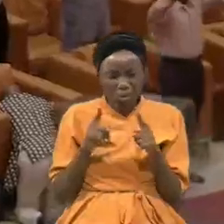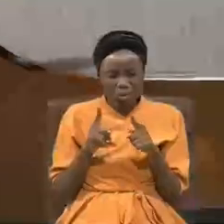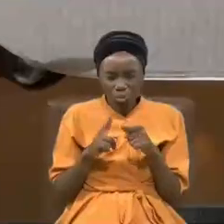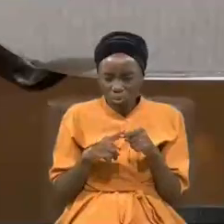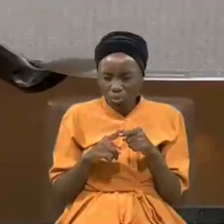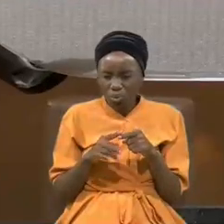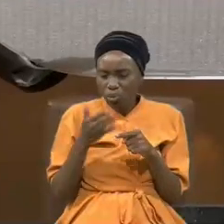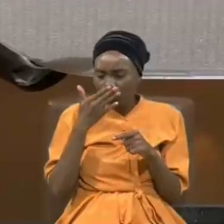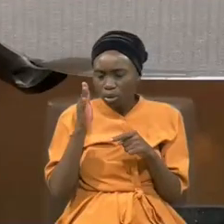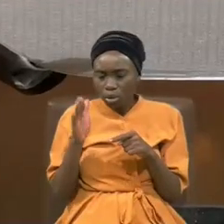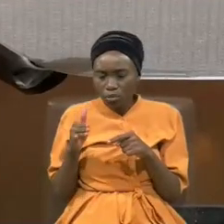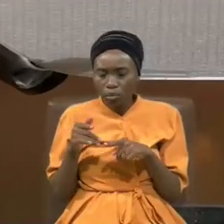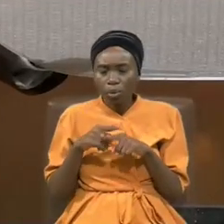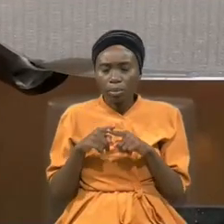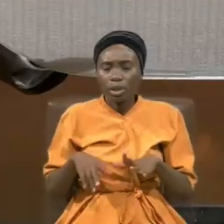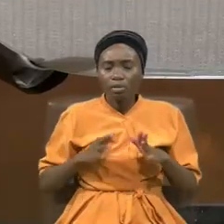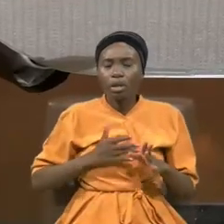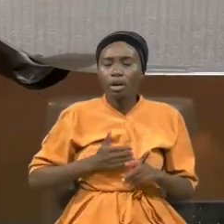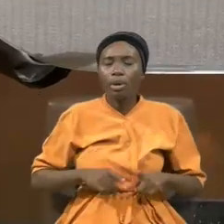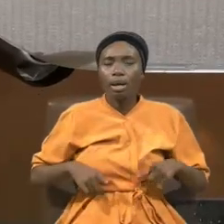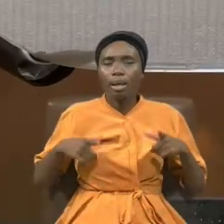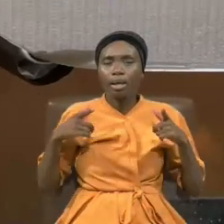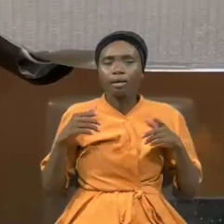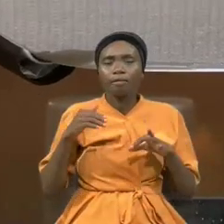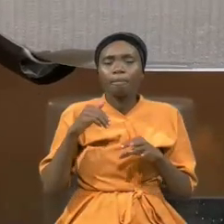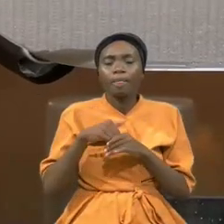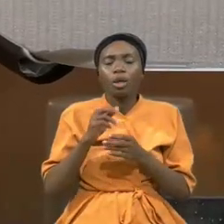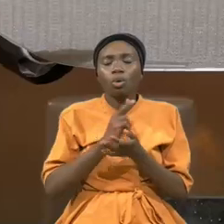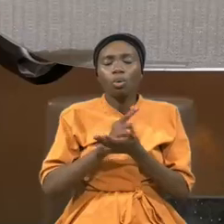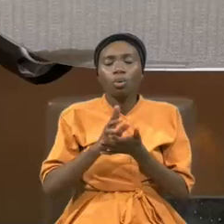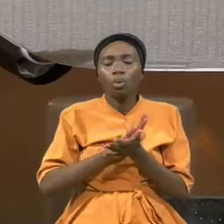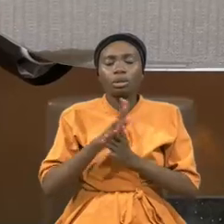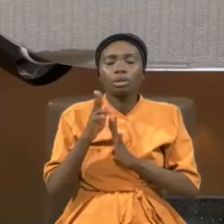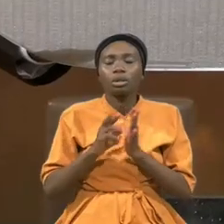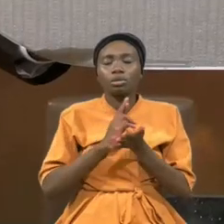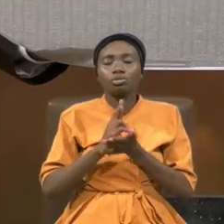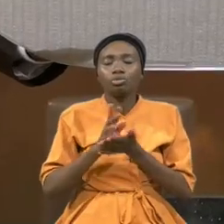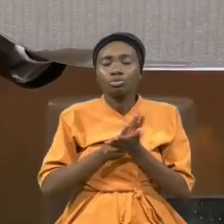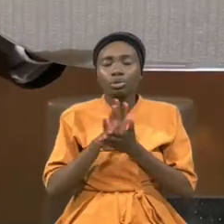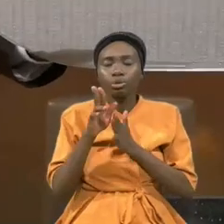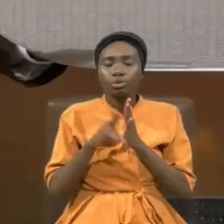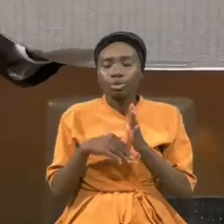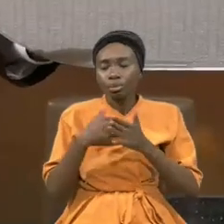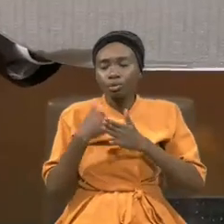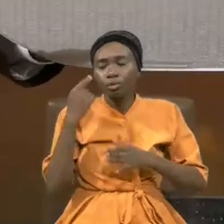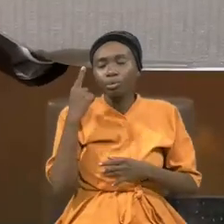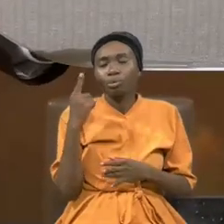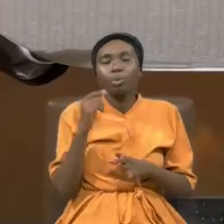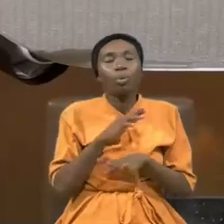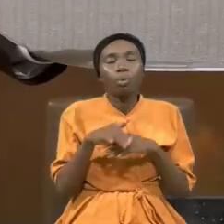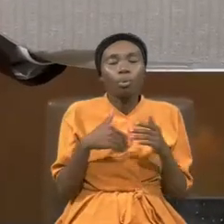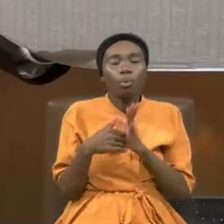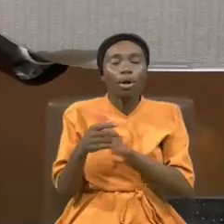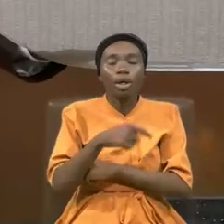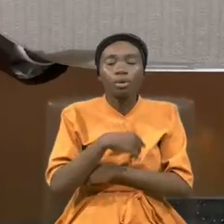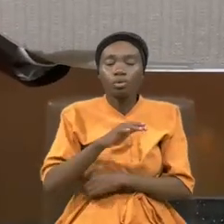pas le fait de succomber au mal, mais en menant notre vie dans la sainteté, dans la justice, devant toi, tous les